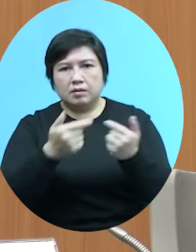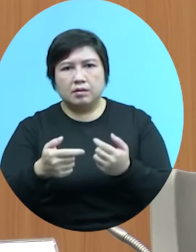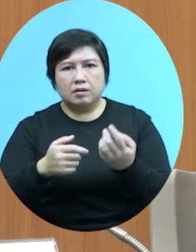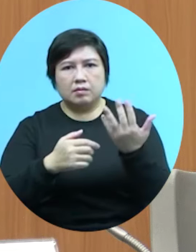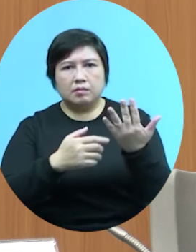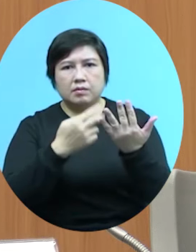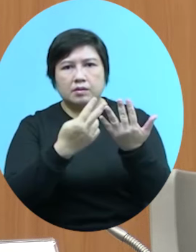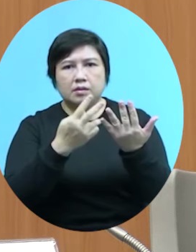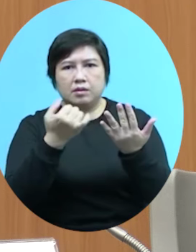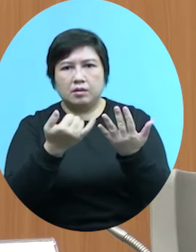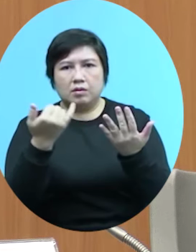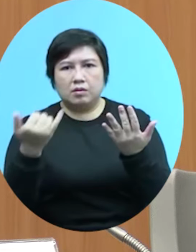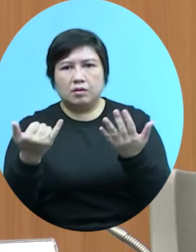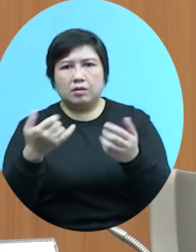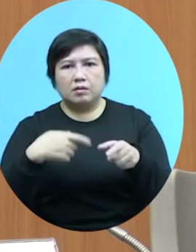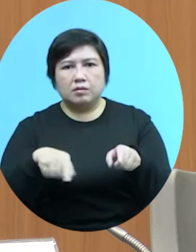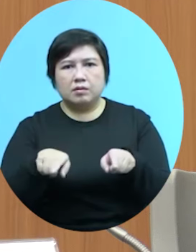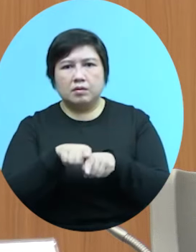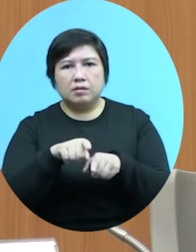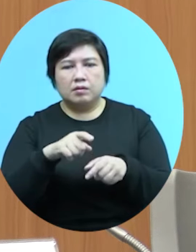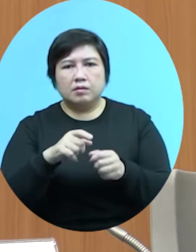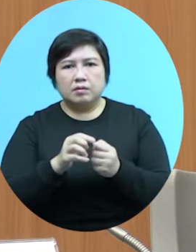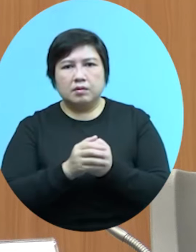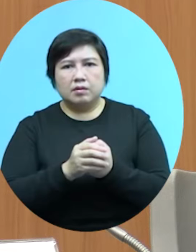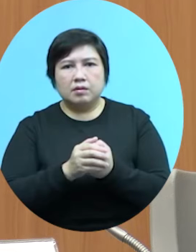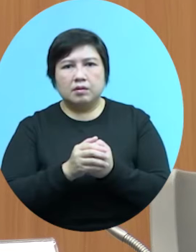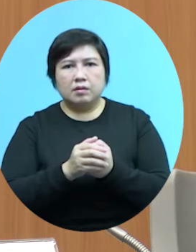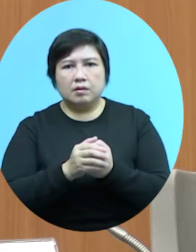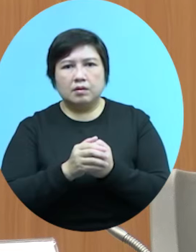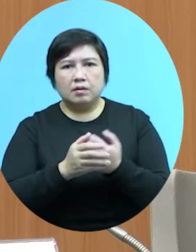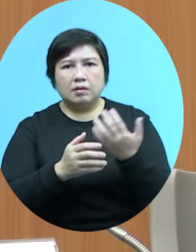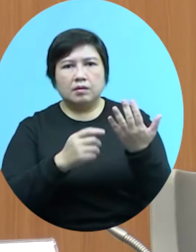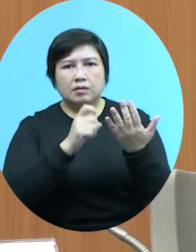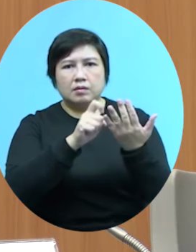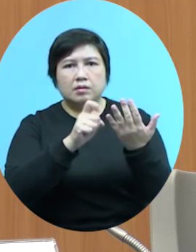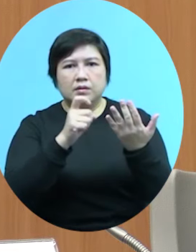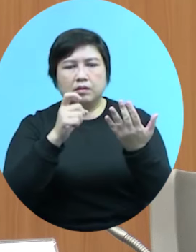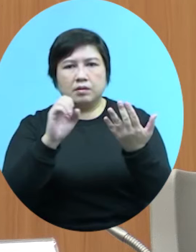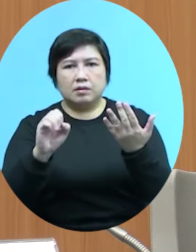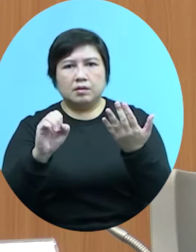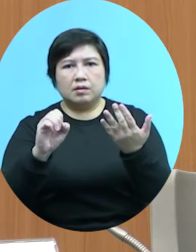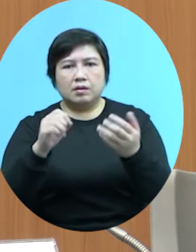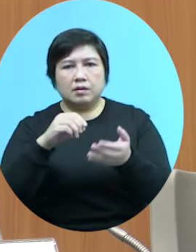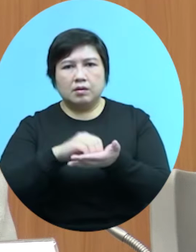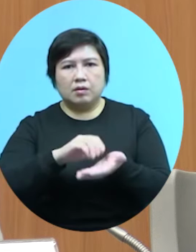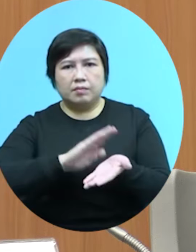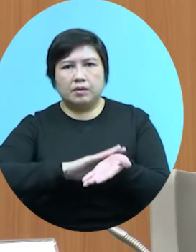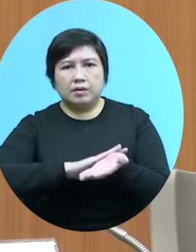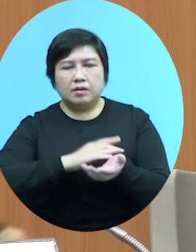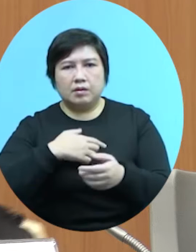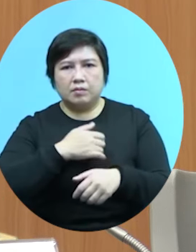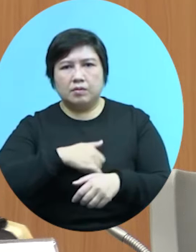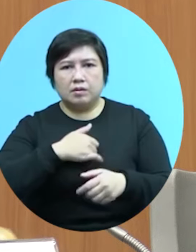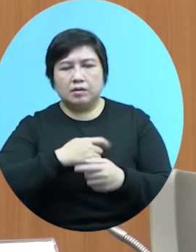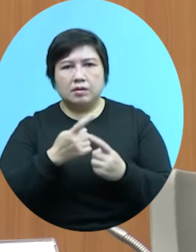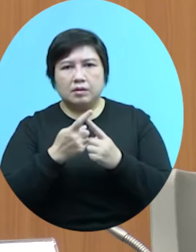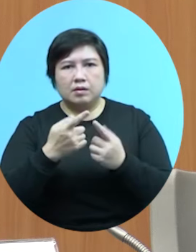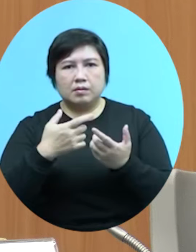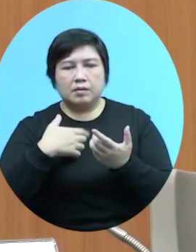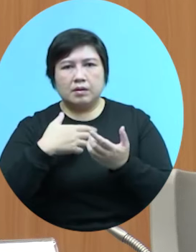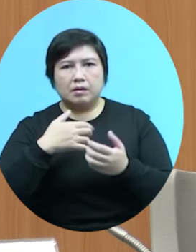二百六十六名還有五千二百六十名確診和一名疑似病人康復出